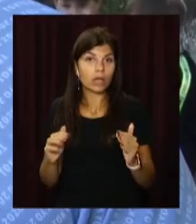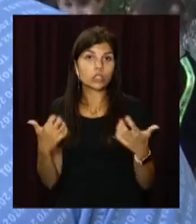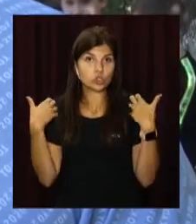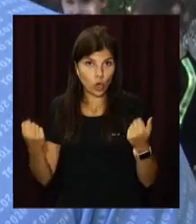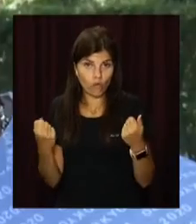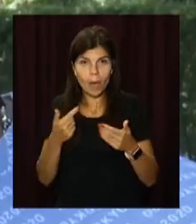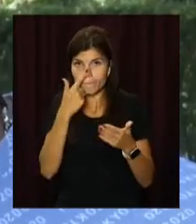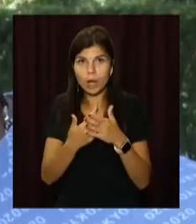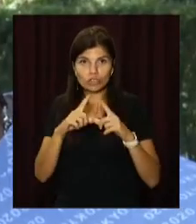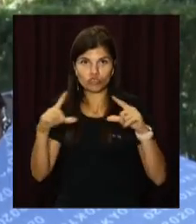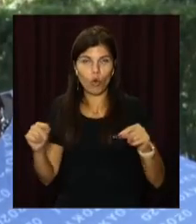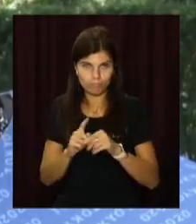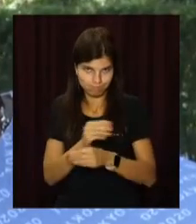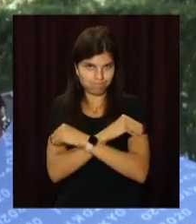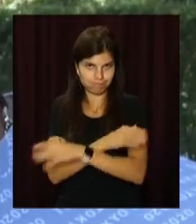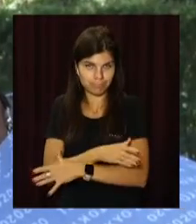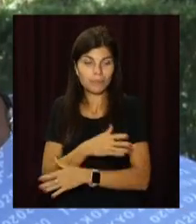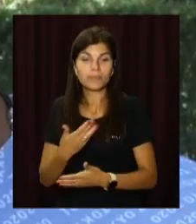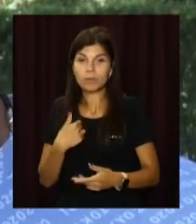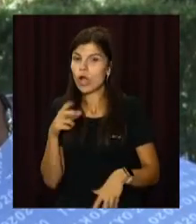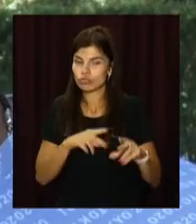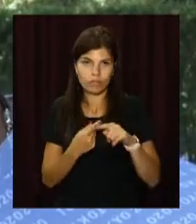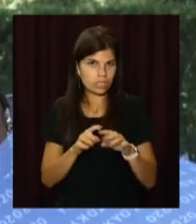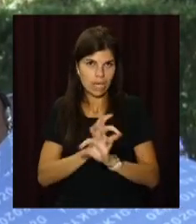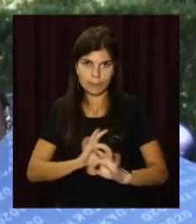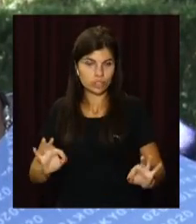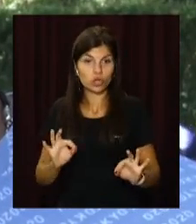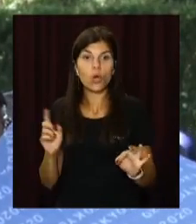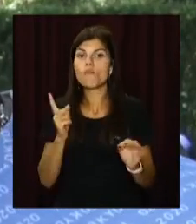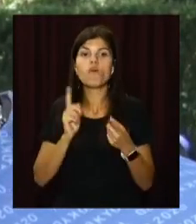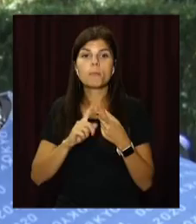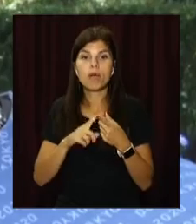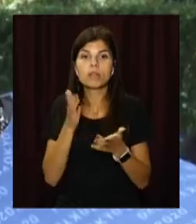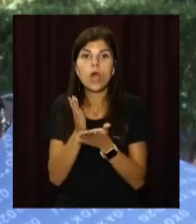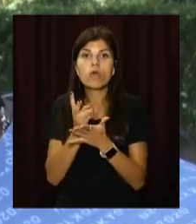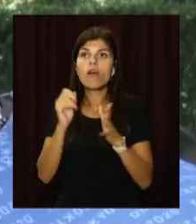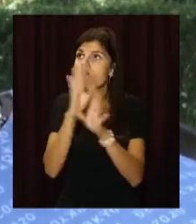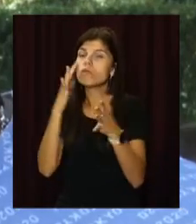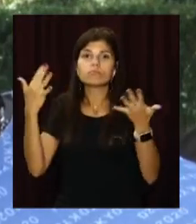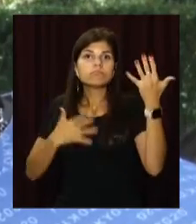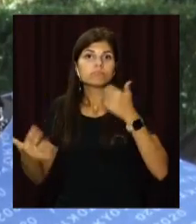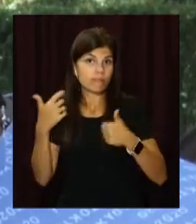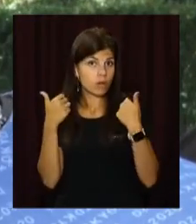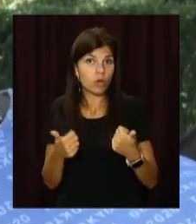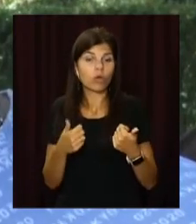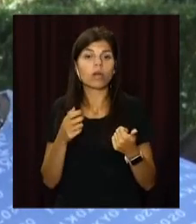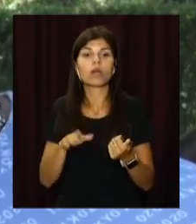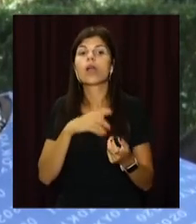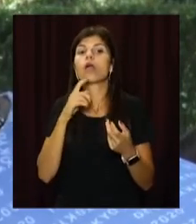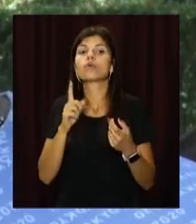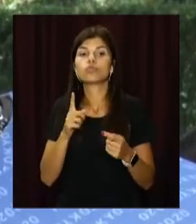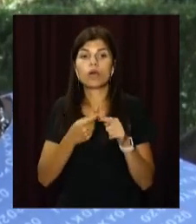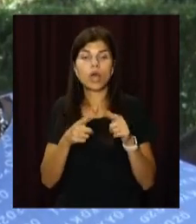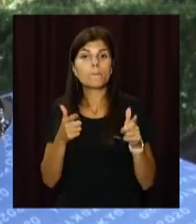здоровья перед школой. Я считаю, что это вообще замечательное мероприятие, потому что, во-первых, нахождение на воздухе, во-вторых, это, опять же повторюсь, это